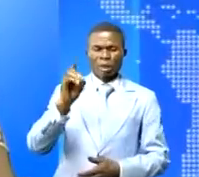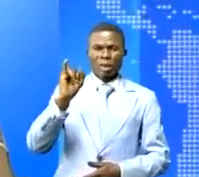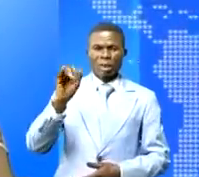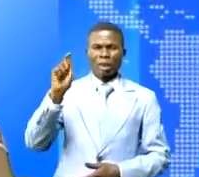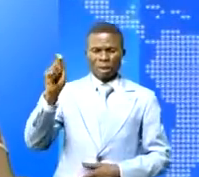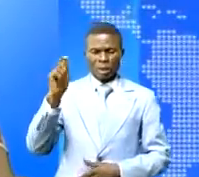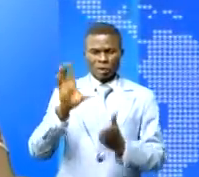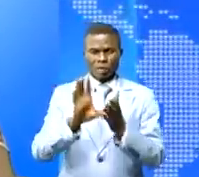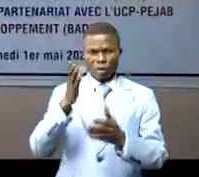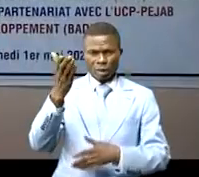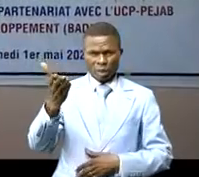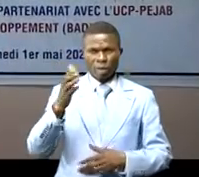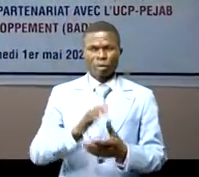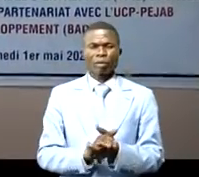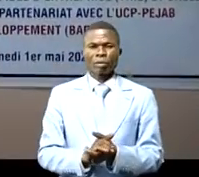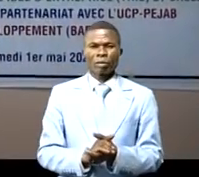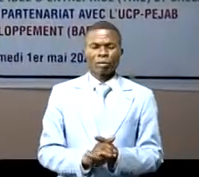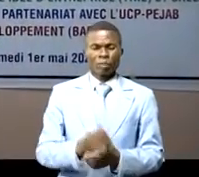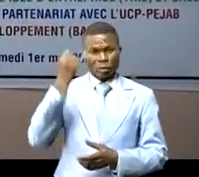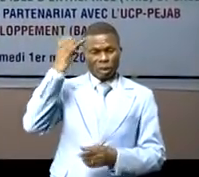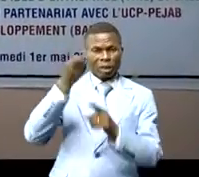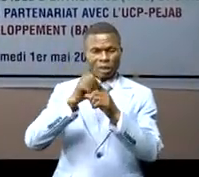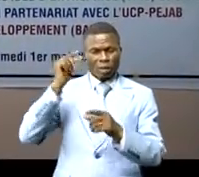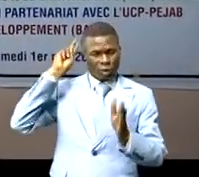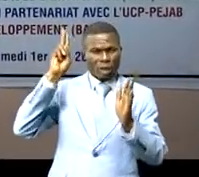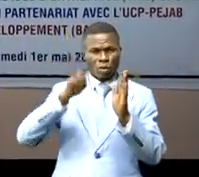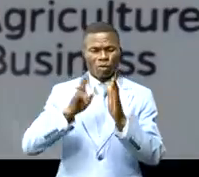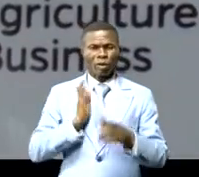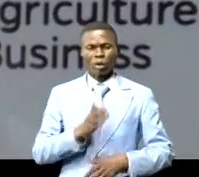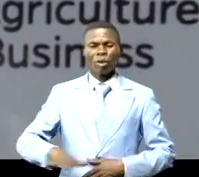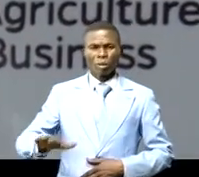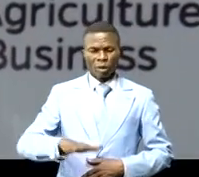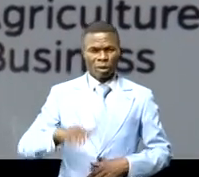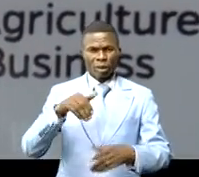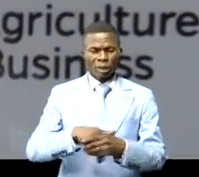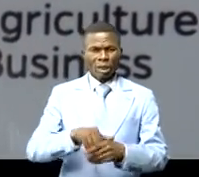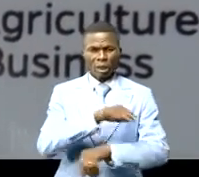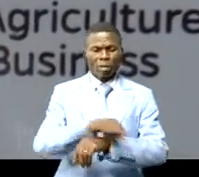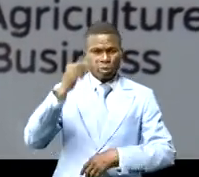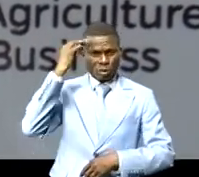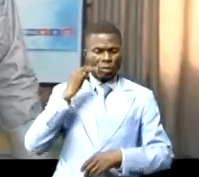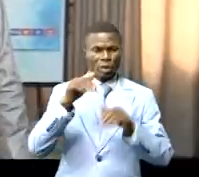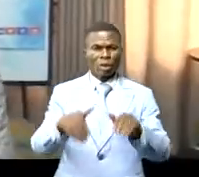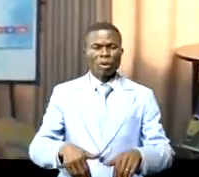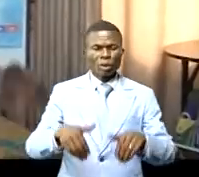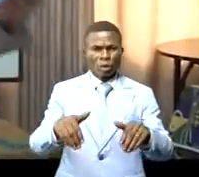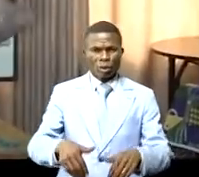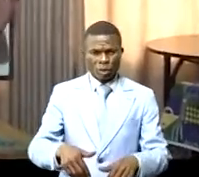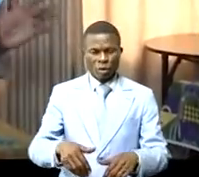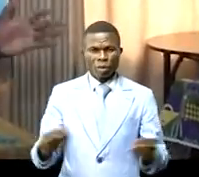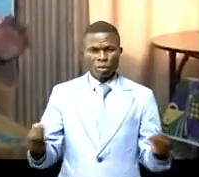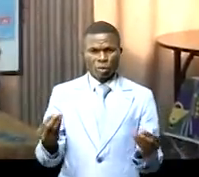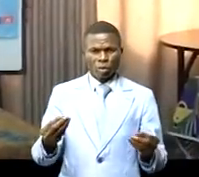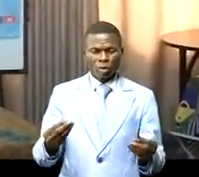David Mobinga. Initié par le gouvernement de la République à travers le ministère de l'Agriculture, en vue